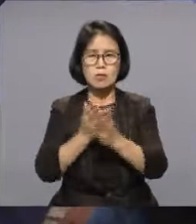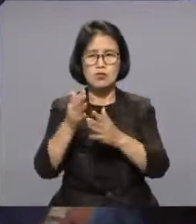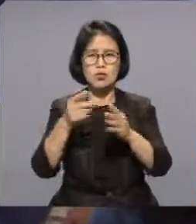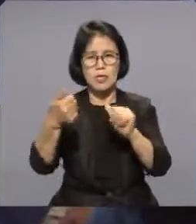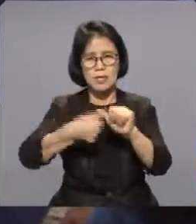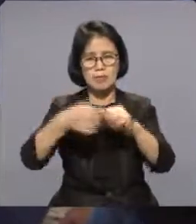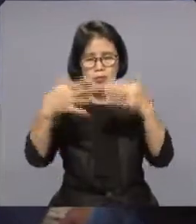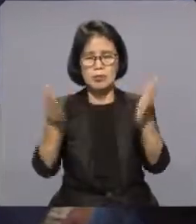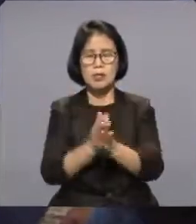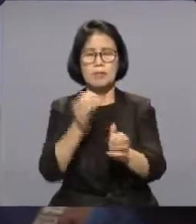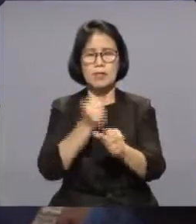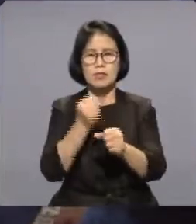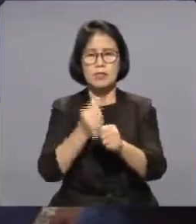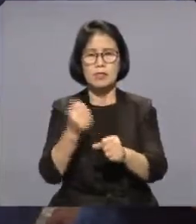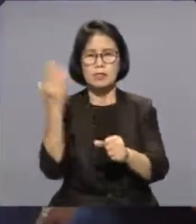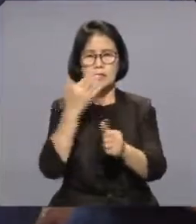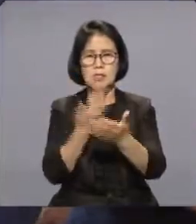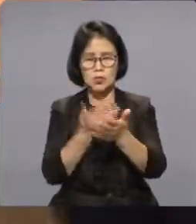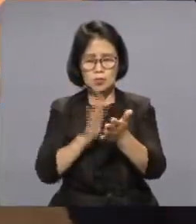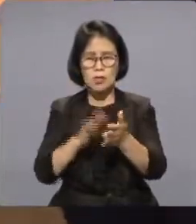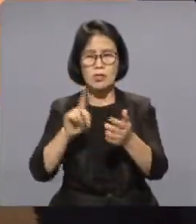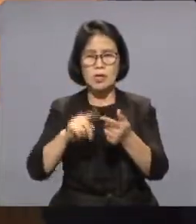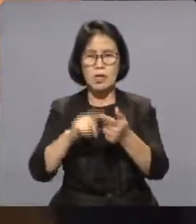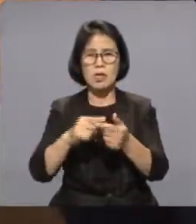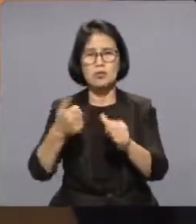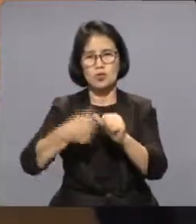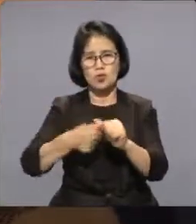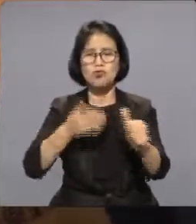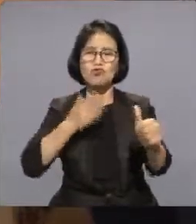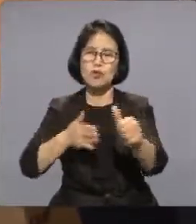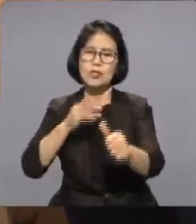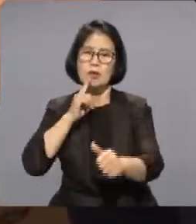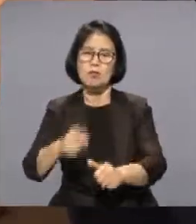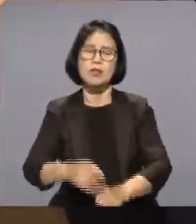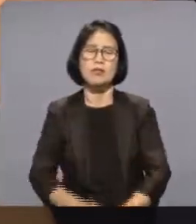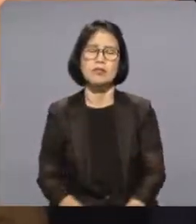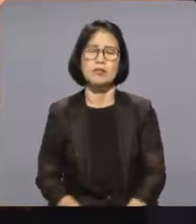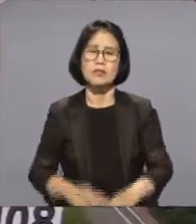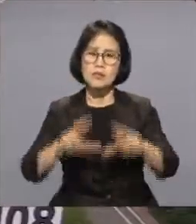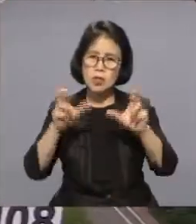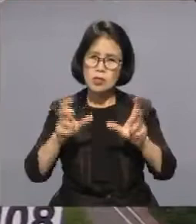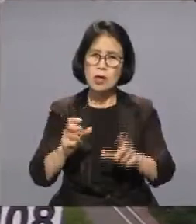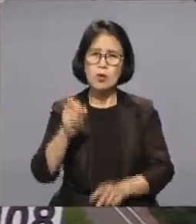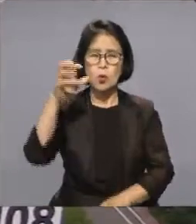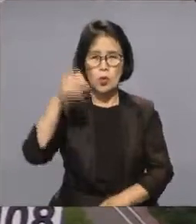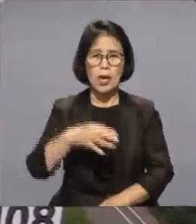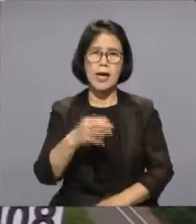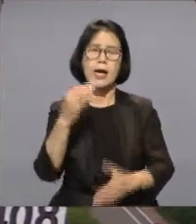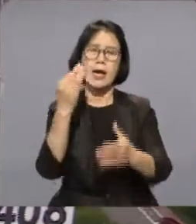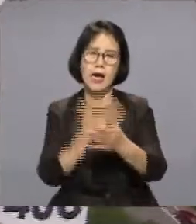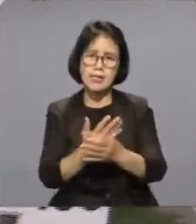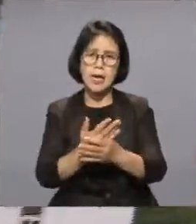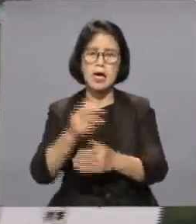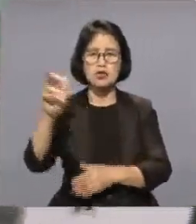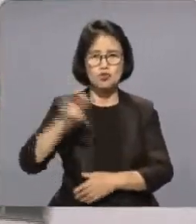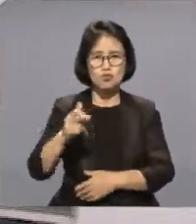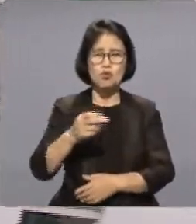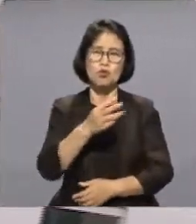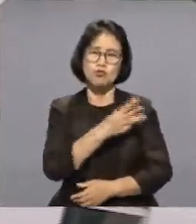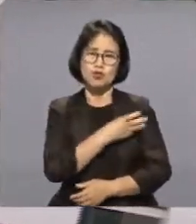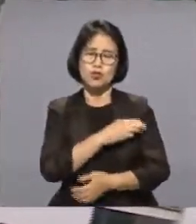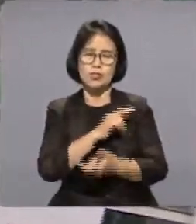만들어 재정비에 대한 조언을 구하겠다고 밝혔습니다. 성남과 고양, 안양, 군포, 부천